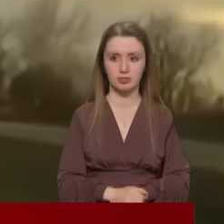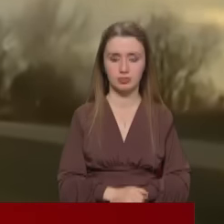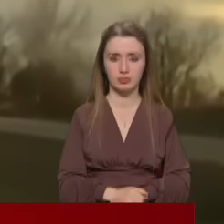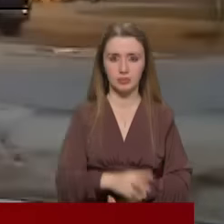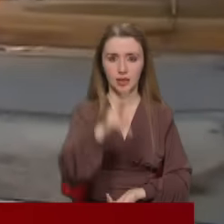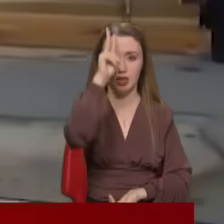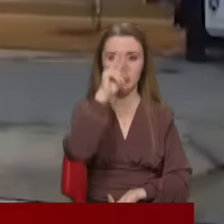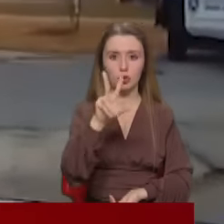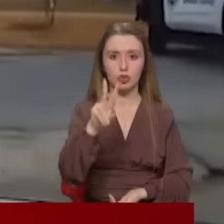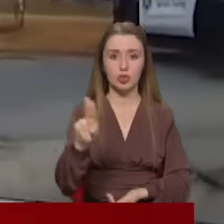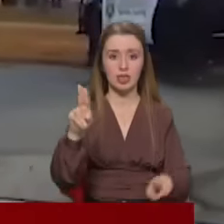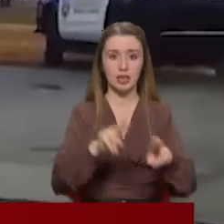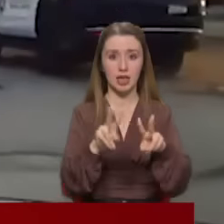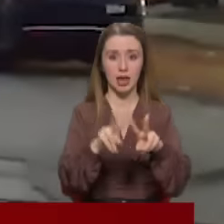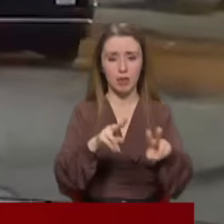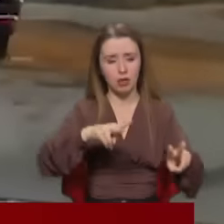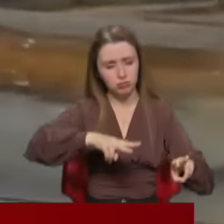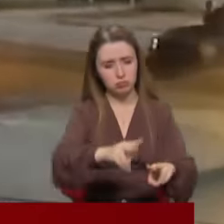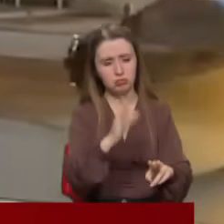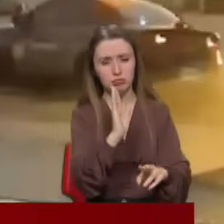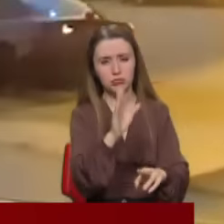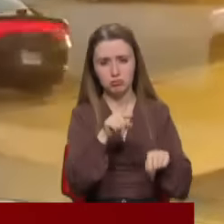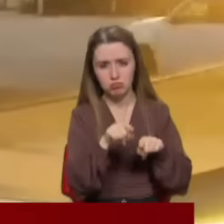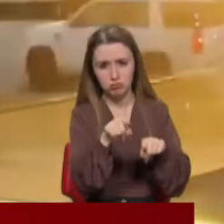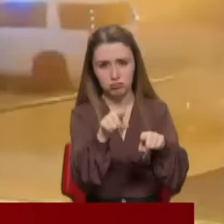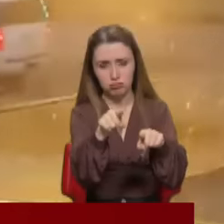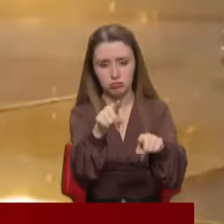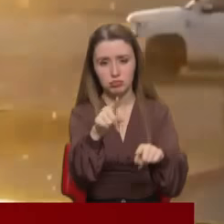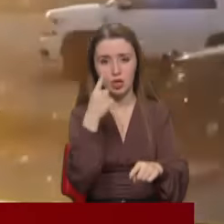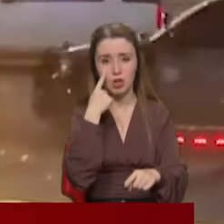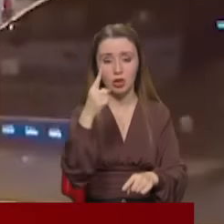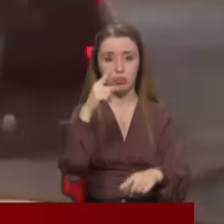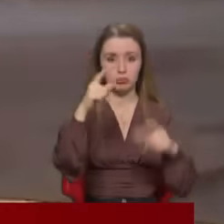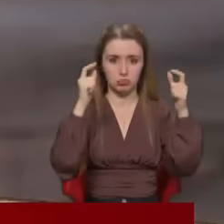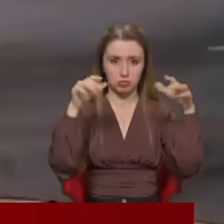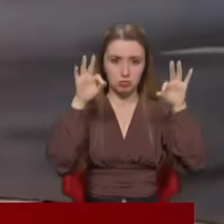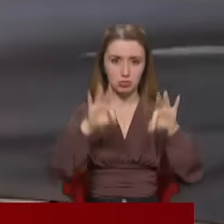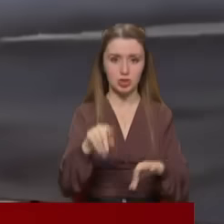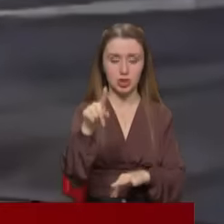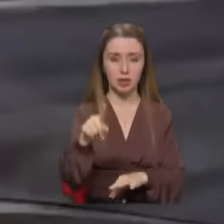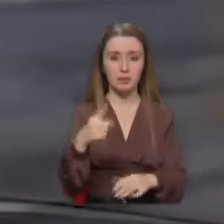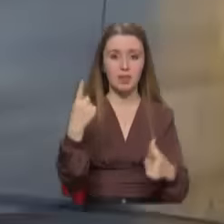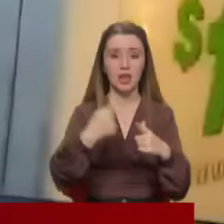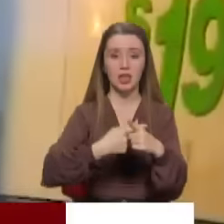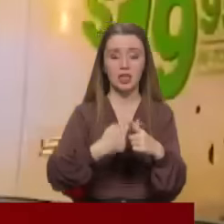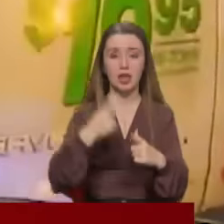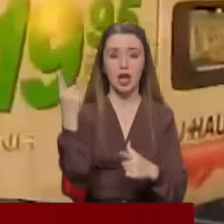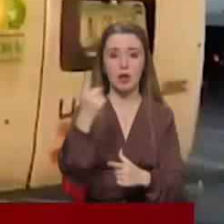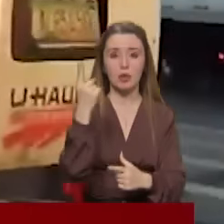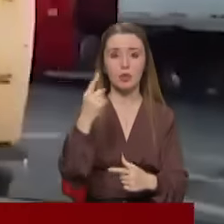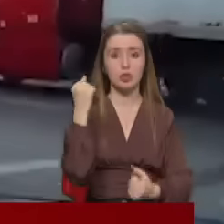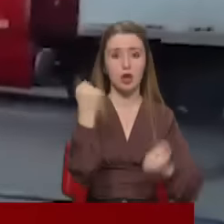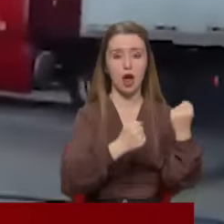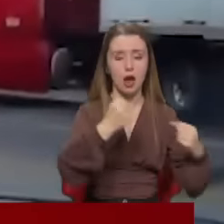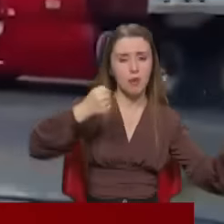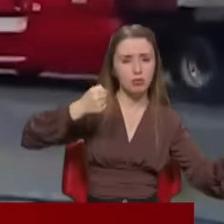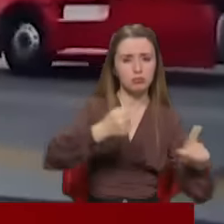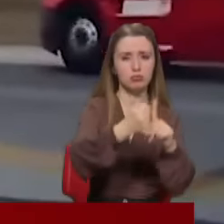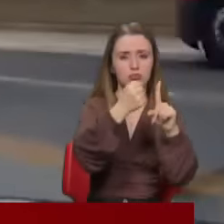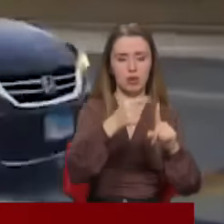...237 kilometre süren amansız kovalamaca Oklahoma eyaletinde başladı. Kiraladıkları minibüste otomobile çarpan